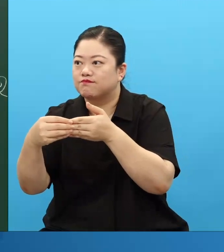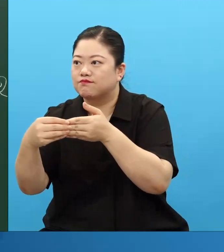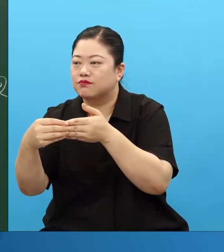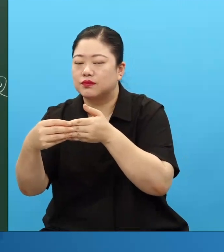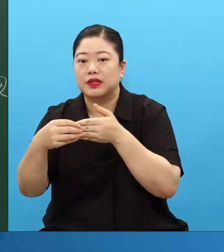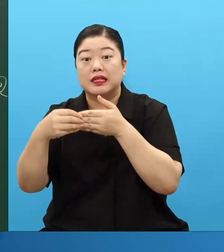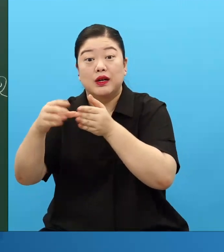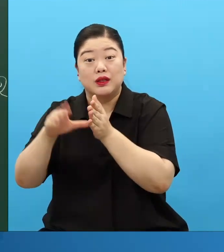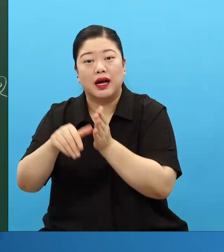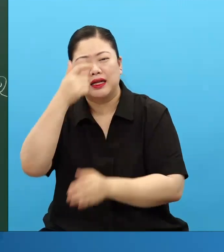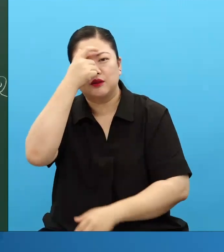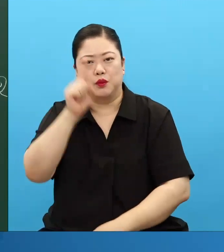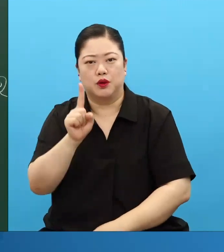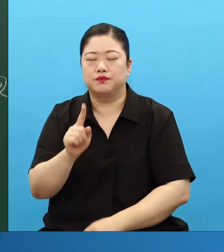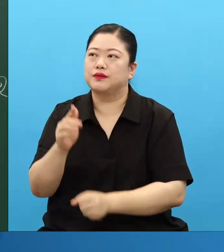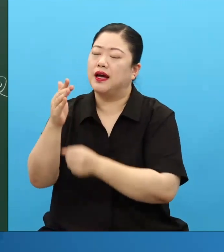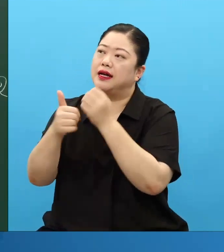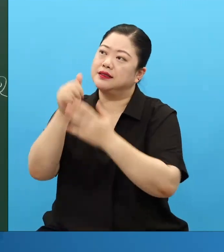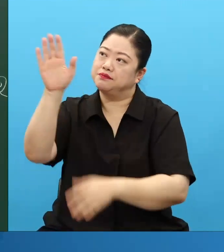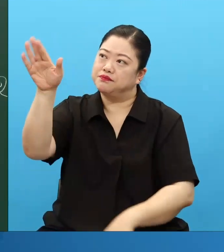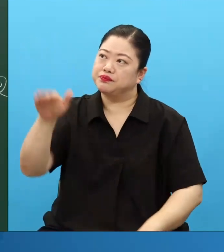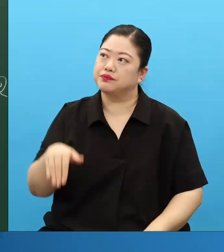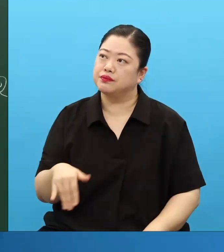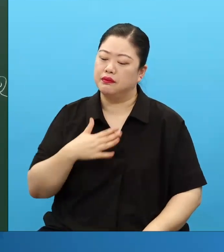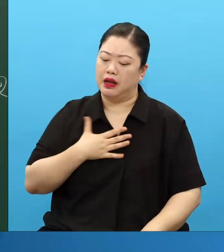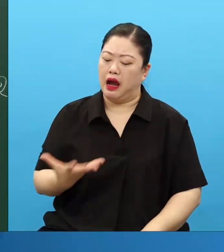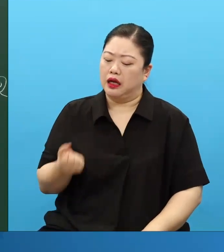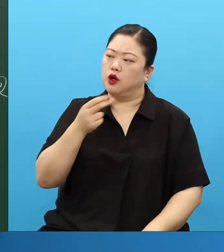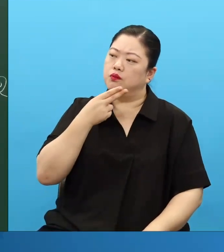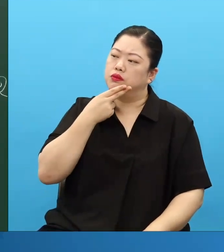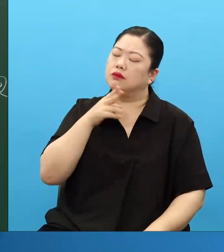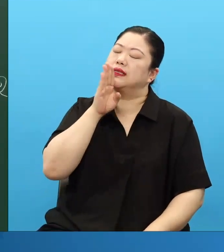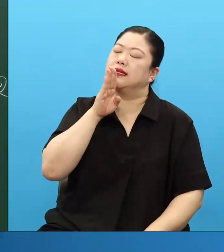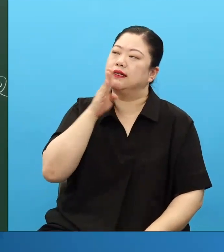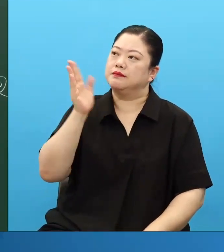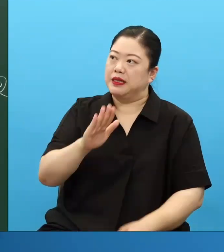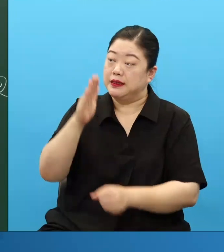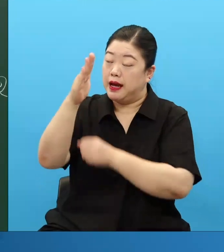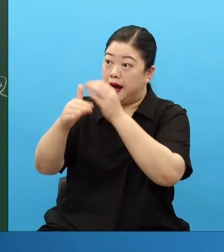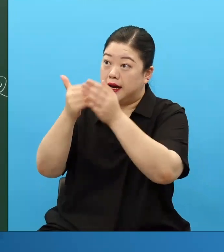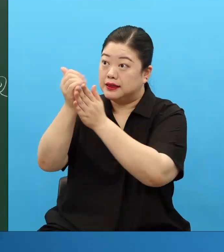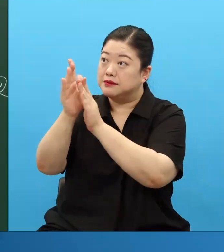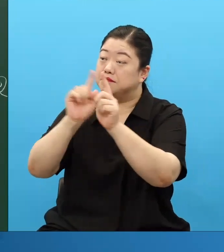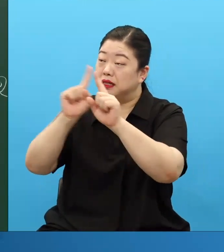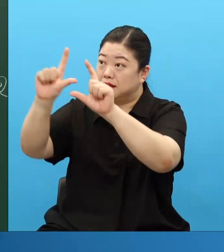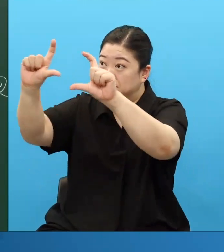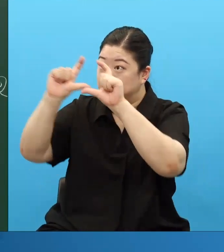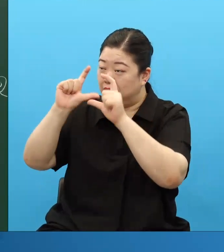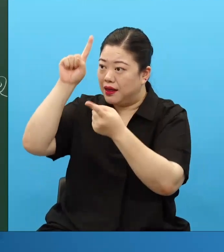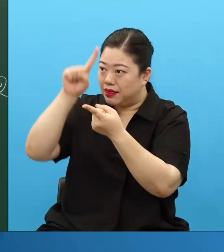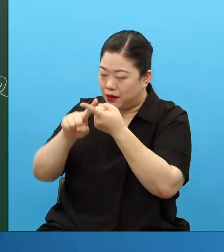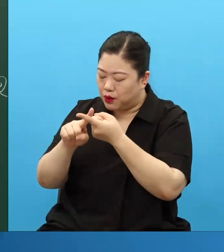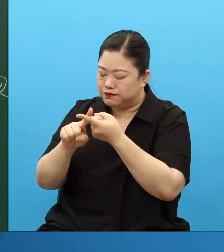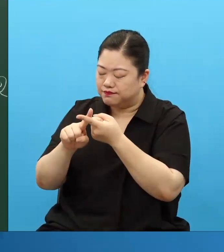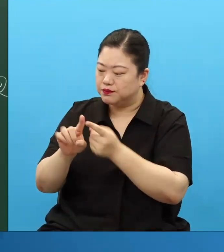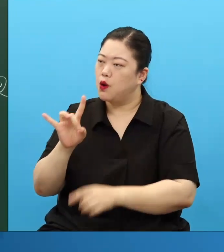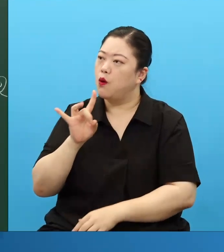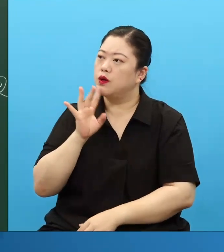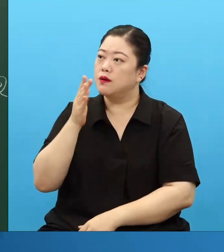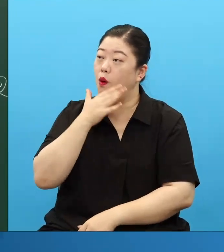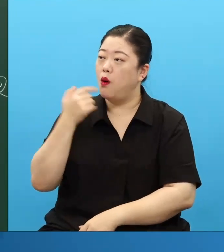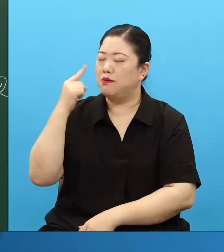돼요. 하나님의 능력으로 시작해라. And so for the church officer when 왜냐? things are not working, you have to give them true power, saying it's 하나님의 only going to be 백성이니까. by God's power